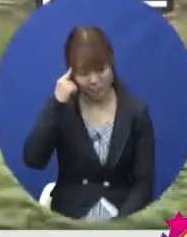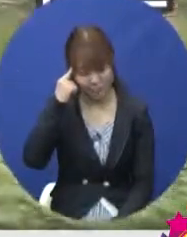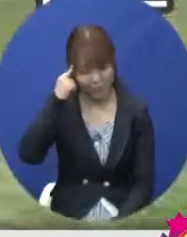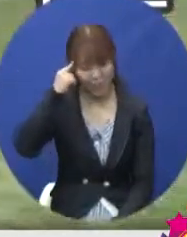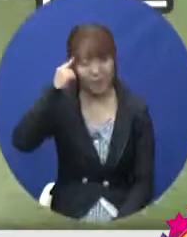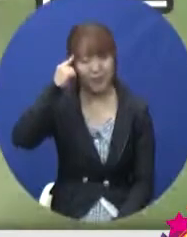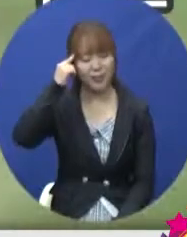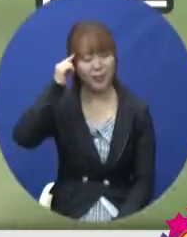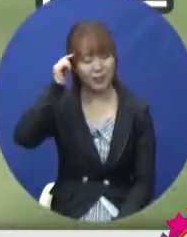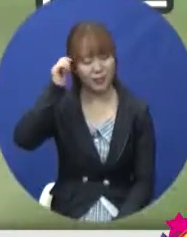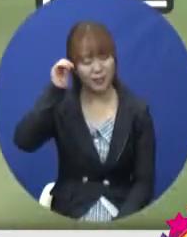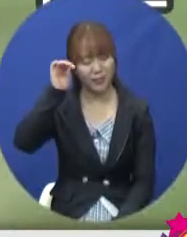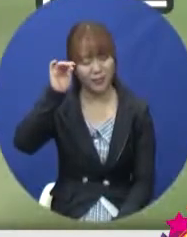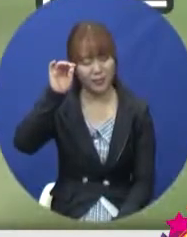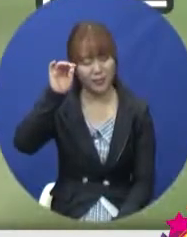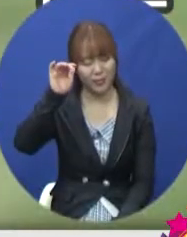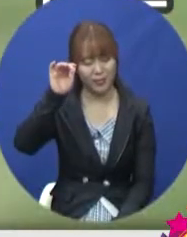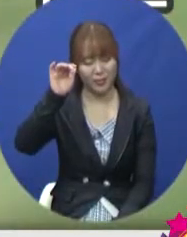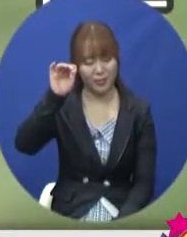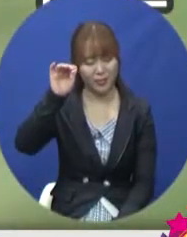생각이 남